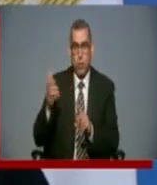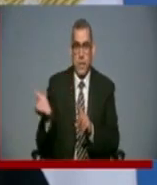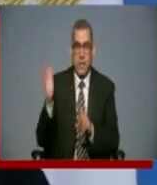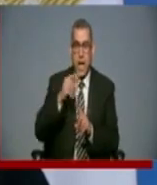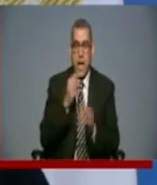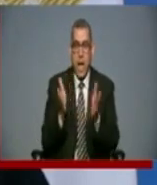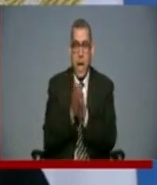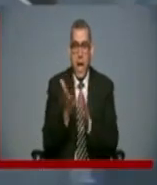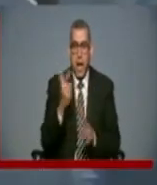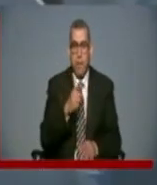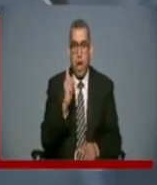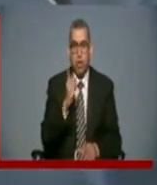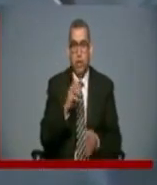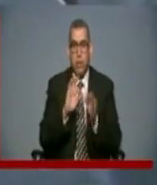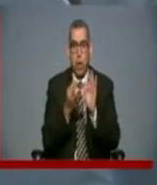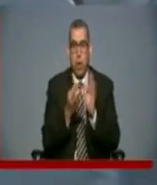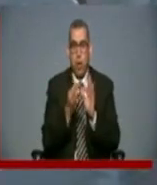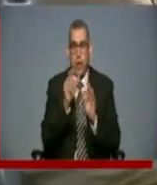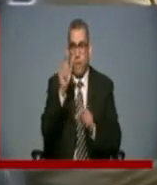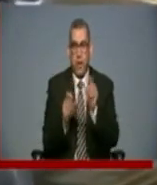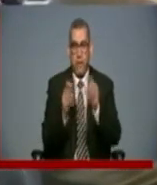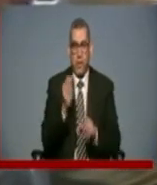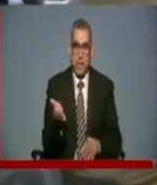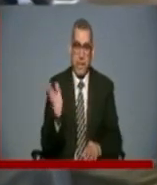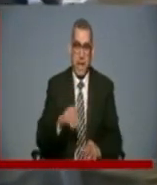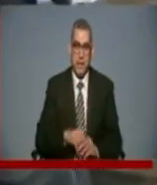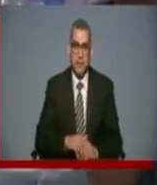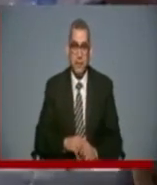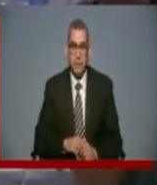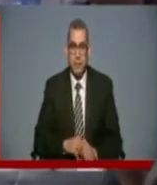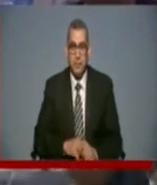أستاذ طارق درويش رئيس حزب الأحرار الاشتراكيين بشكرك شكرا جزيلا.